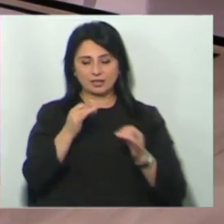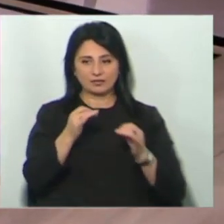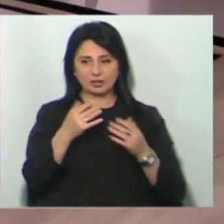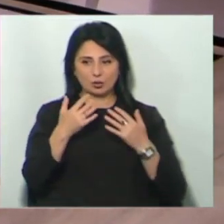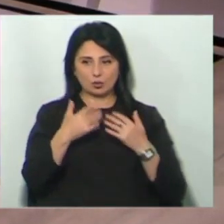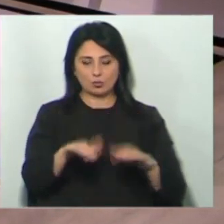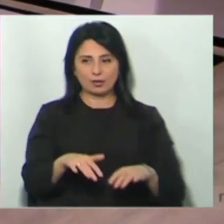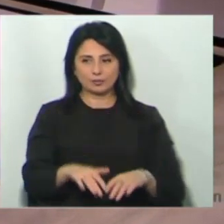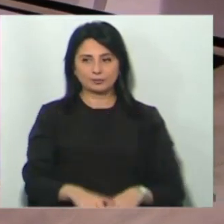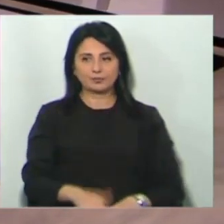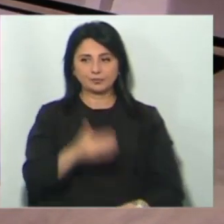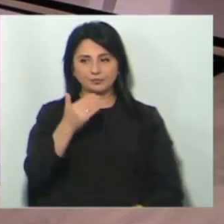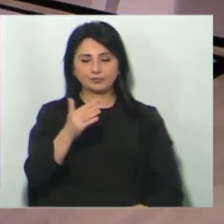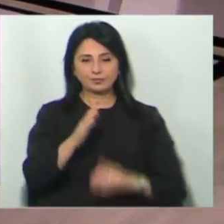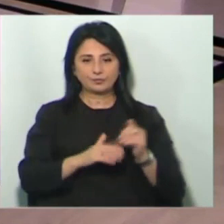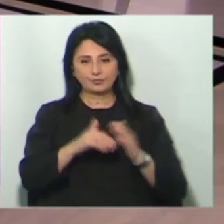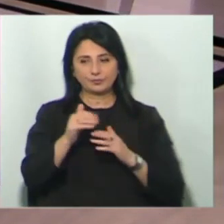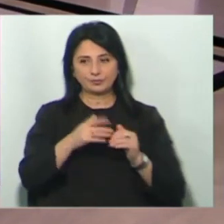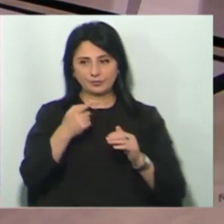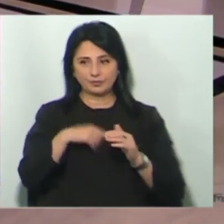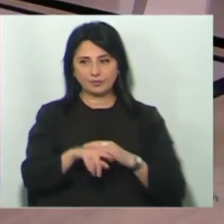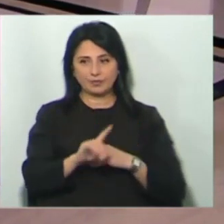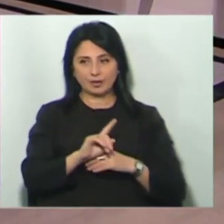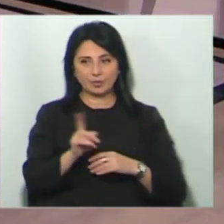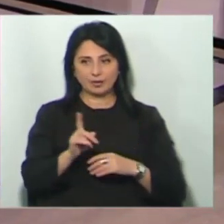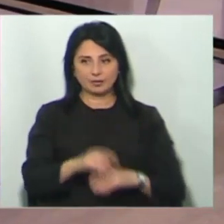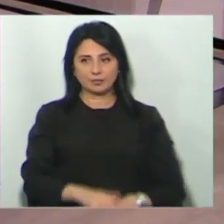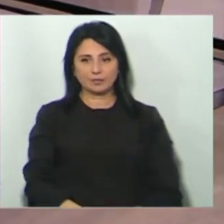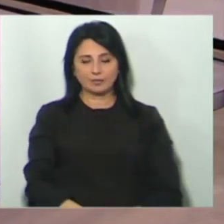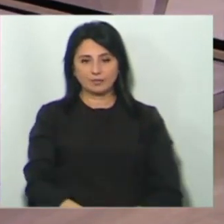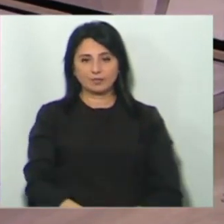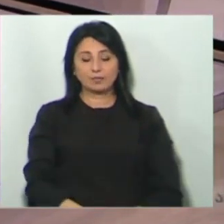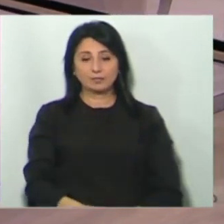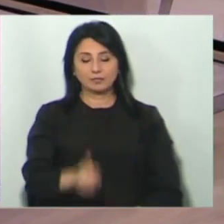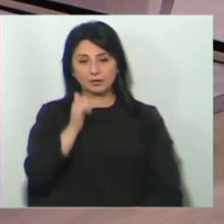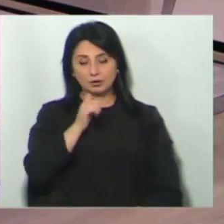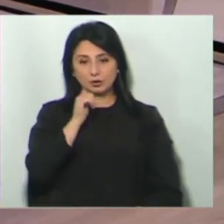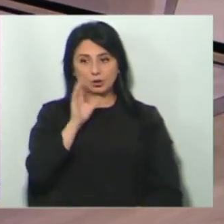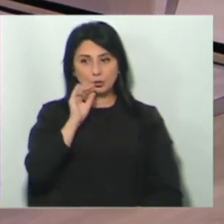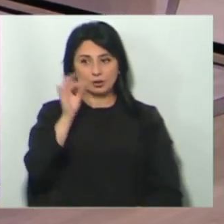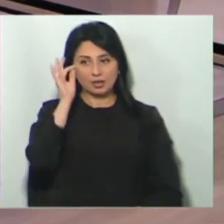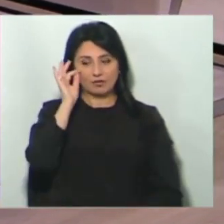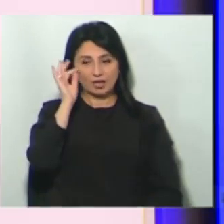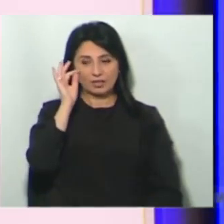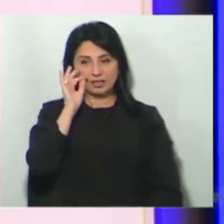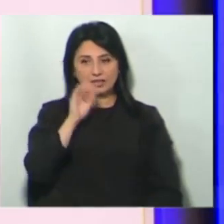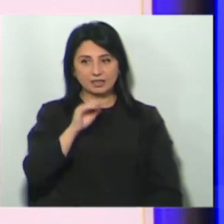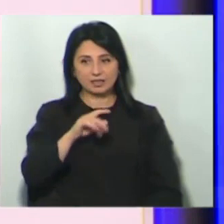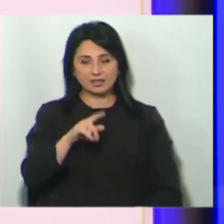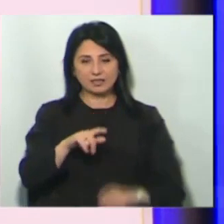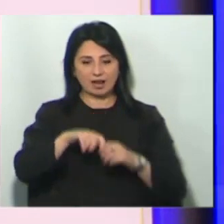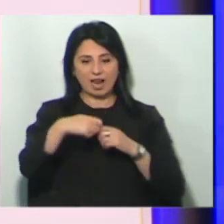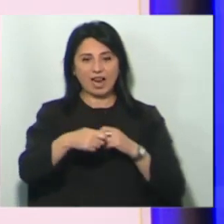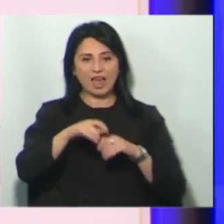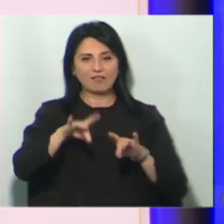გვისაუბრია თქვენი პროფესიიდან გამომდინარე, მაგრამ ძალიან ხშირად, როდესაც გვახსენებენ ხოლმე ლეღვის ნახვარშის